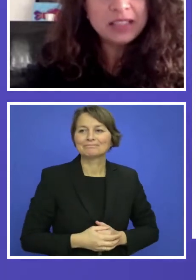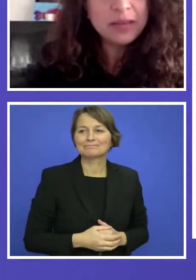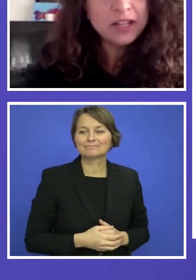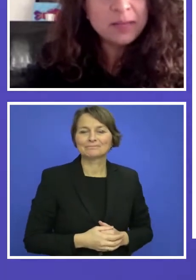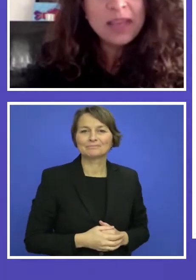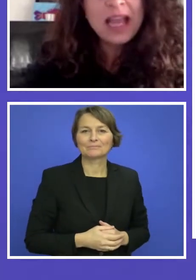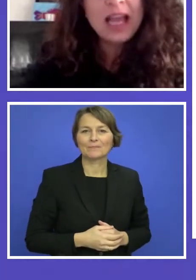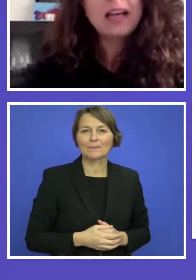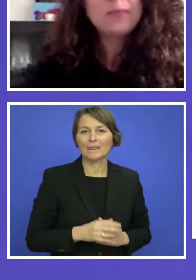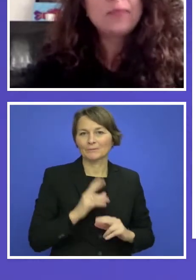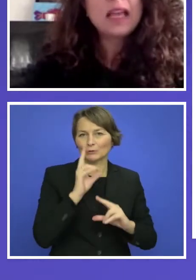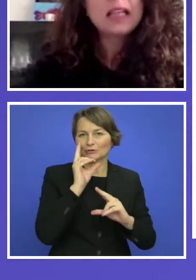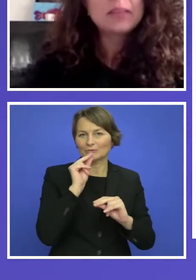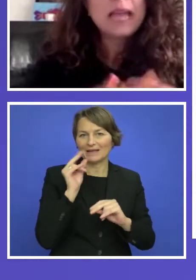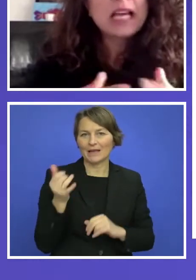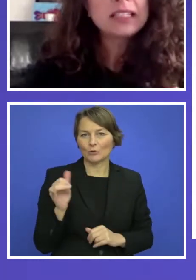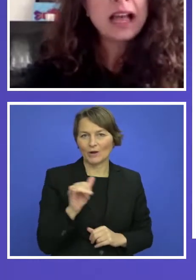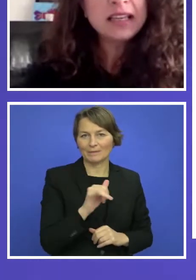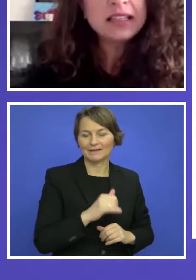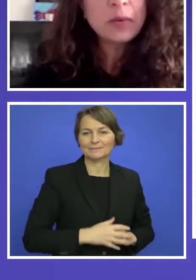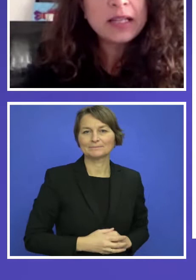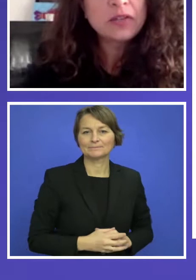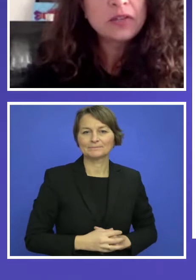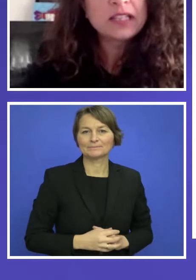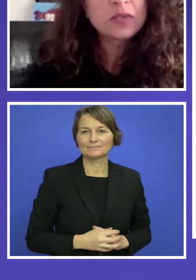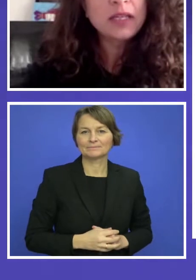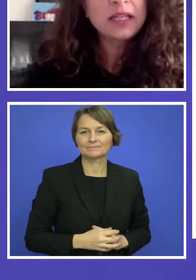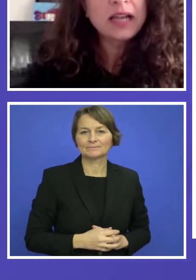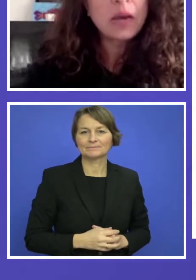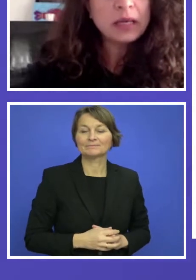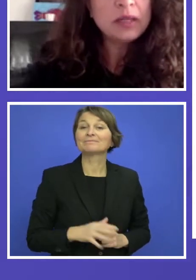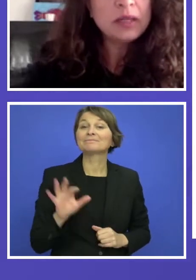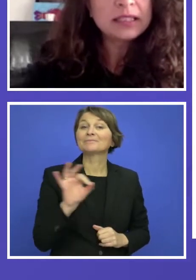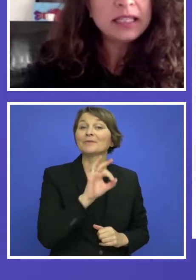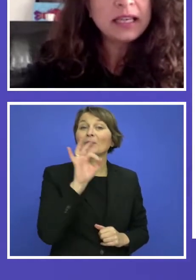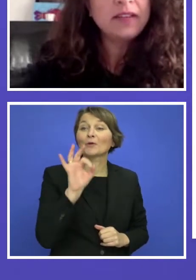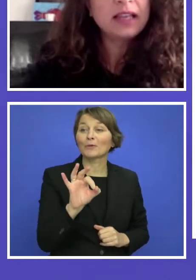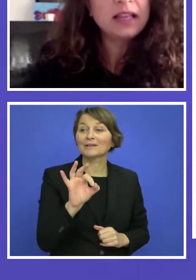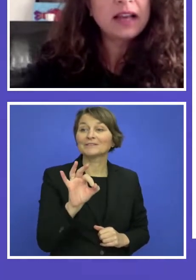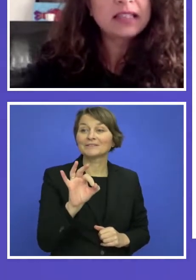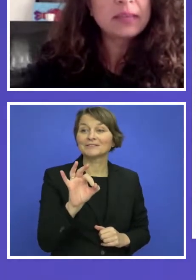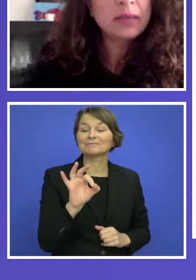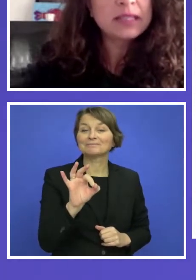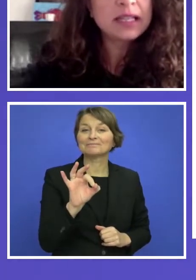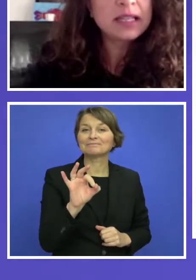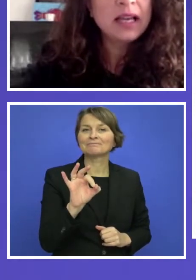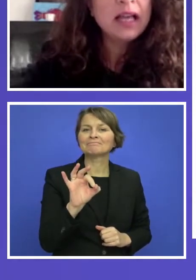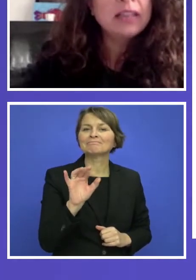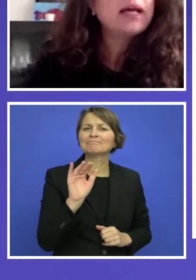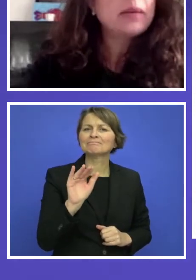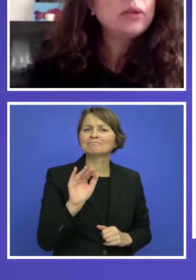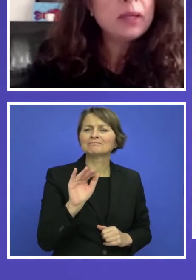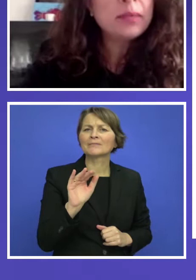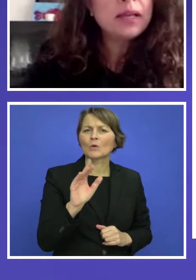شهد ديباجة. My first question to the journalist Shahad Dibaja, in order to guarantee a